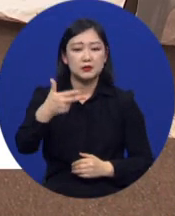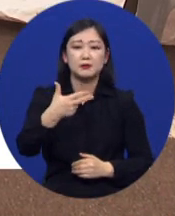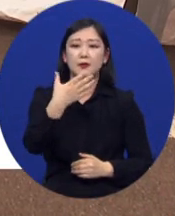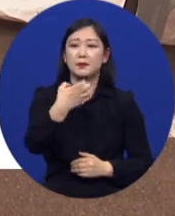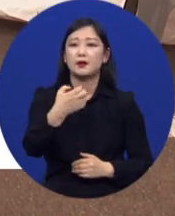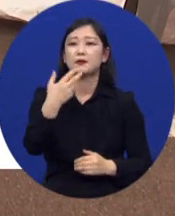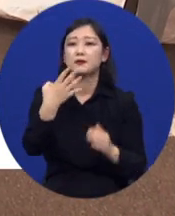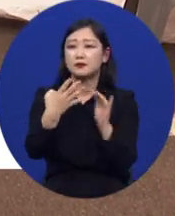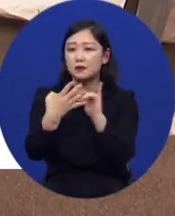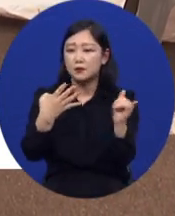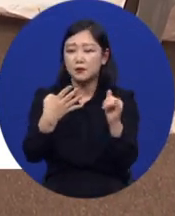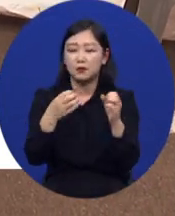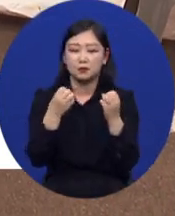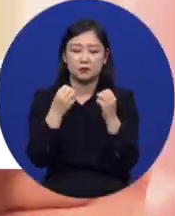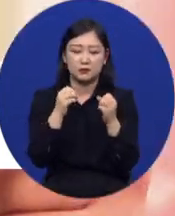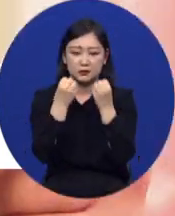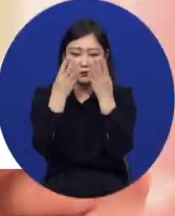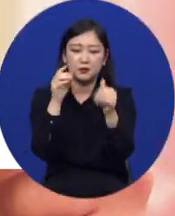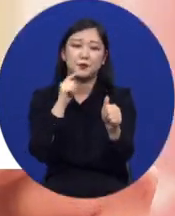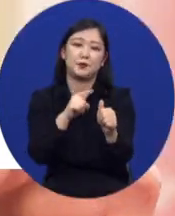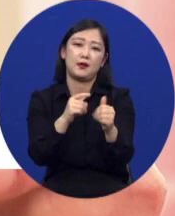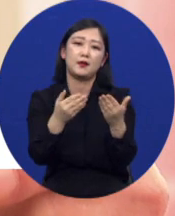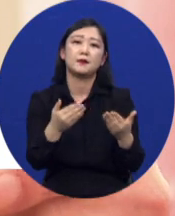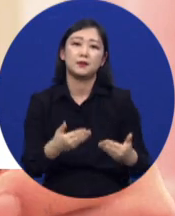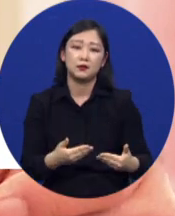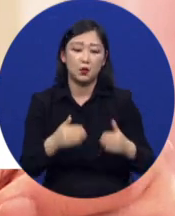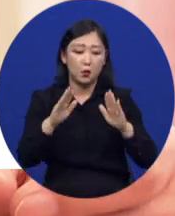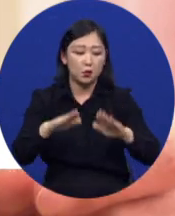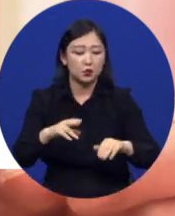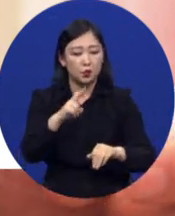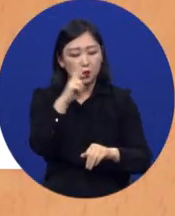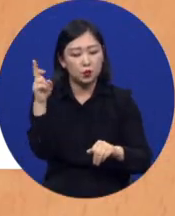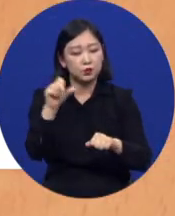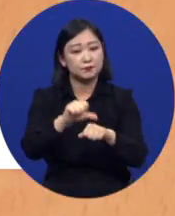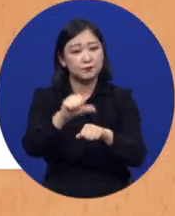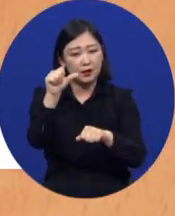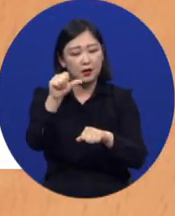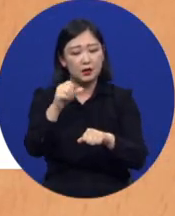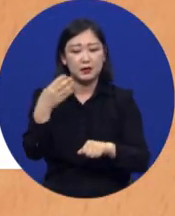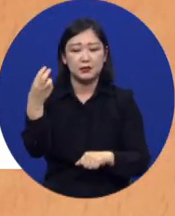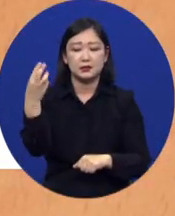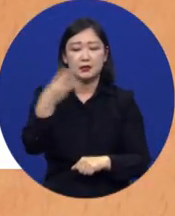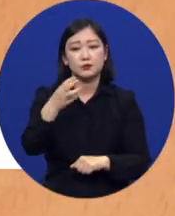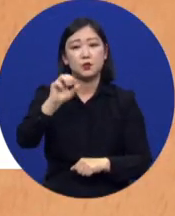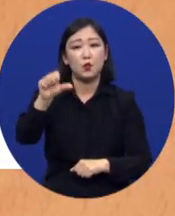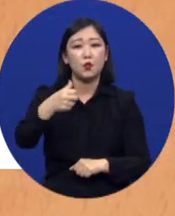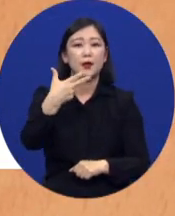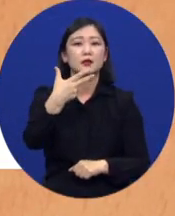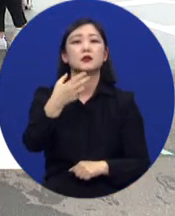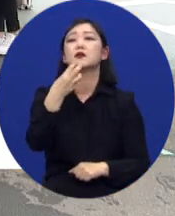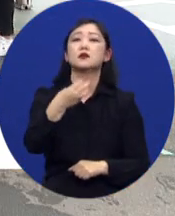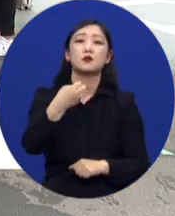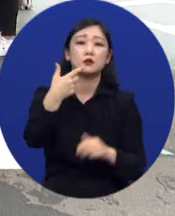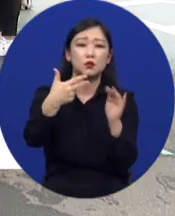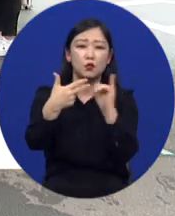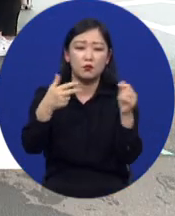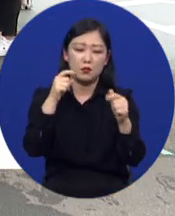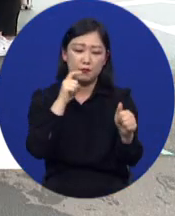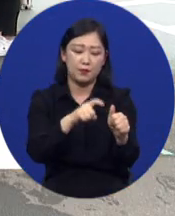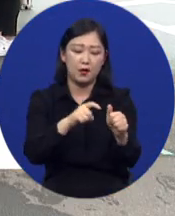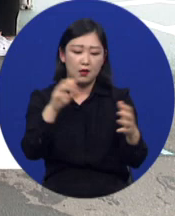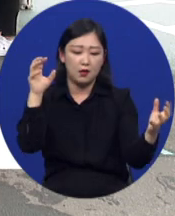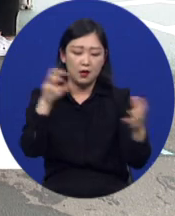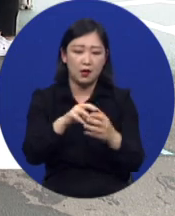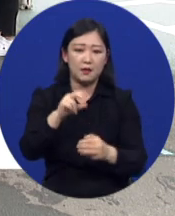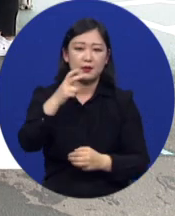44명이 코로나 2구 신규 아침 판정을 받았고 오늘도 오후 5시까지 3500 37명이 받친 후에 누적